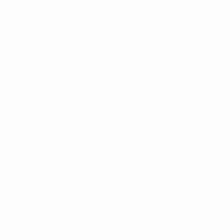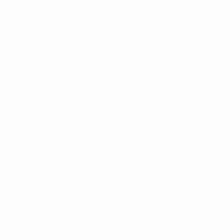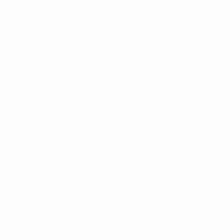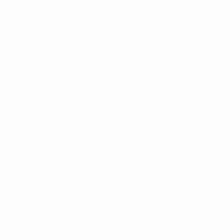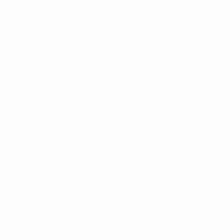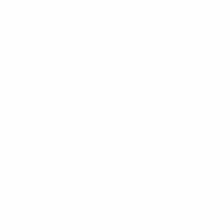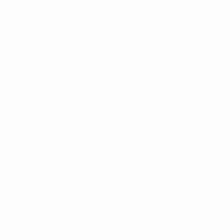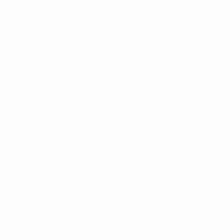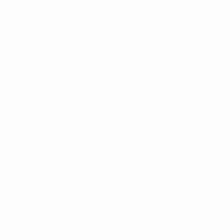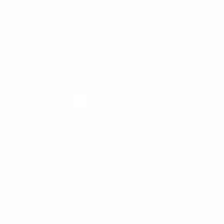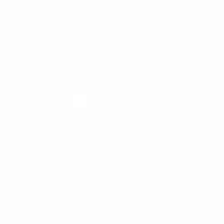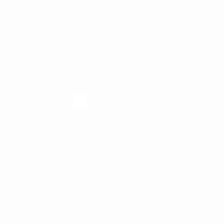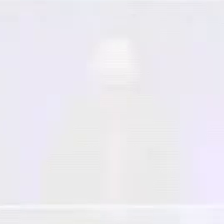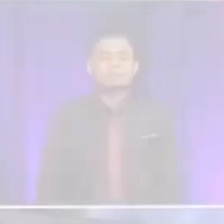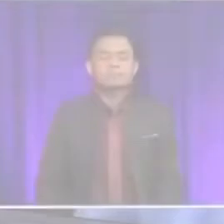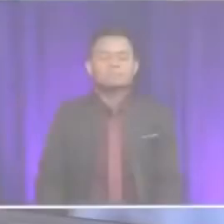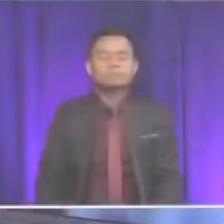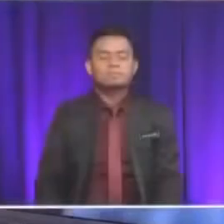Didik TV KPM.